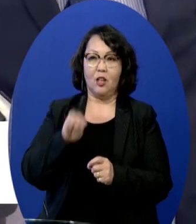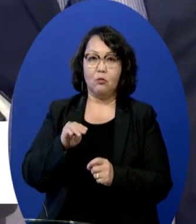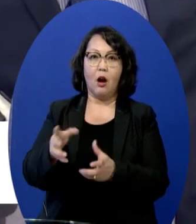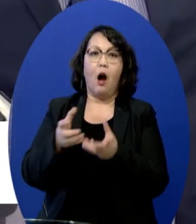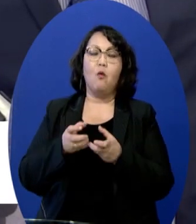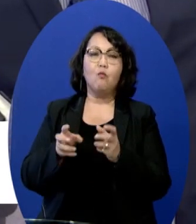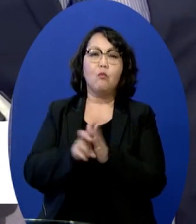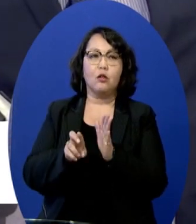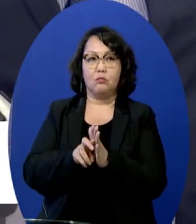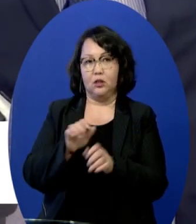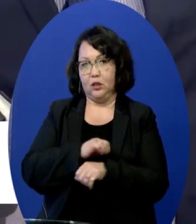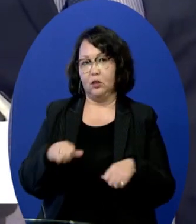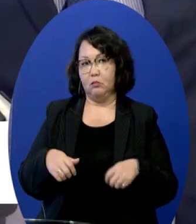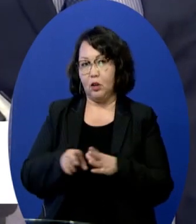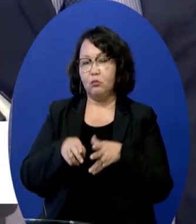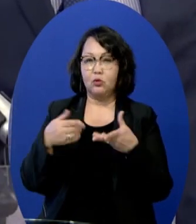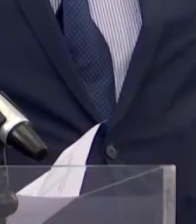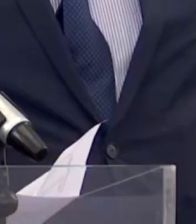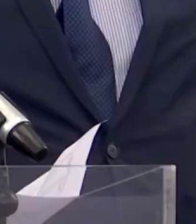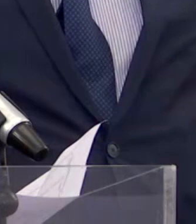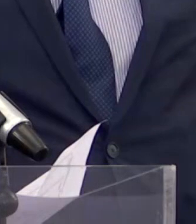одоо боломжийг бүрдүүлж байгаа.